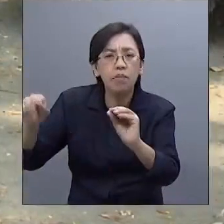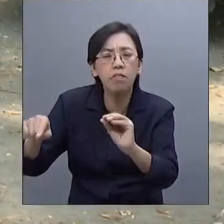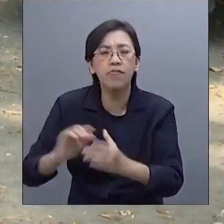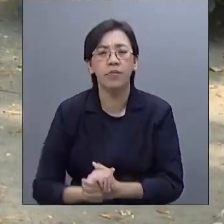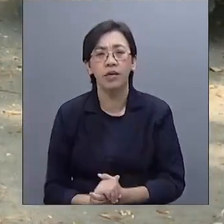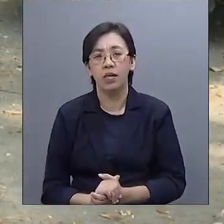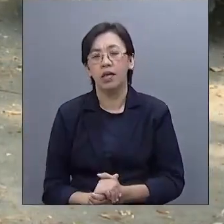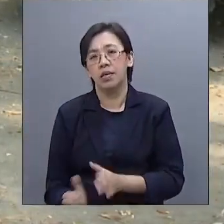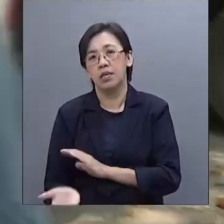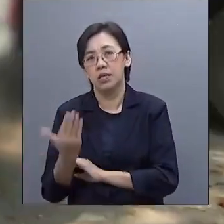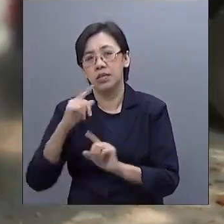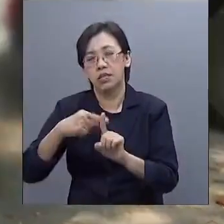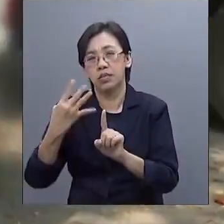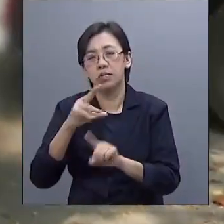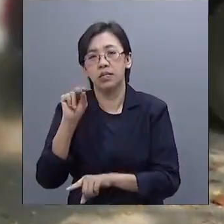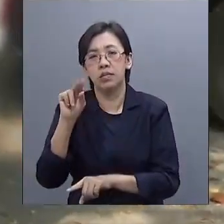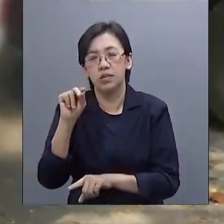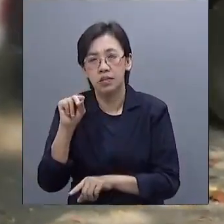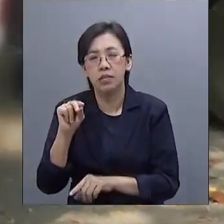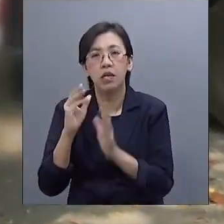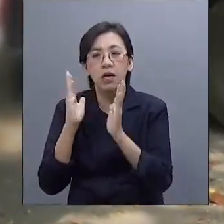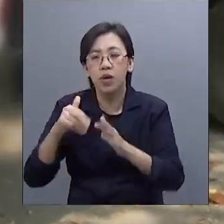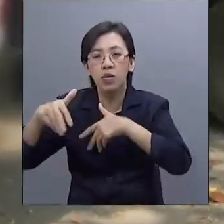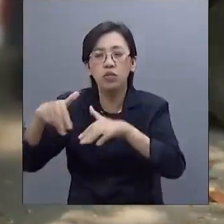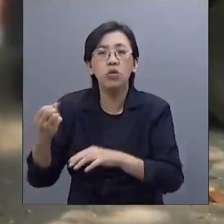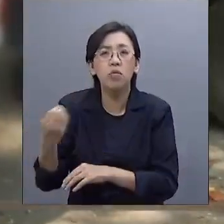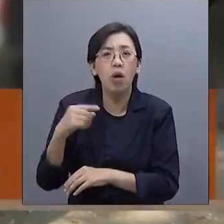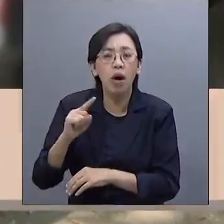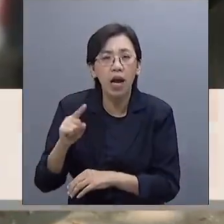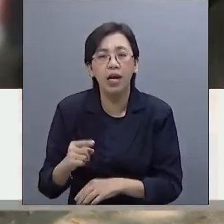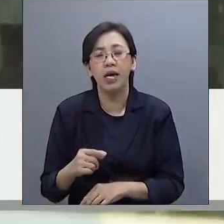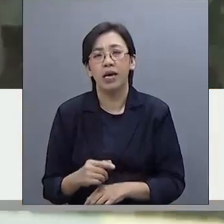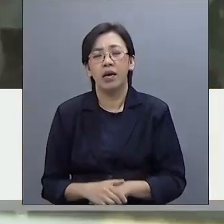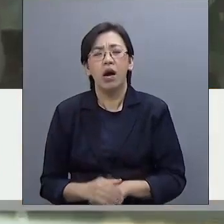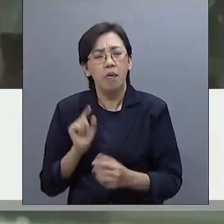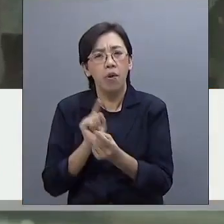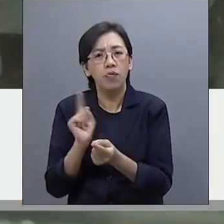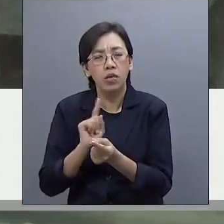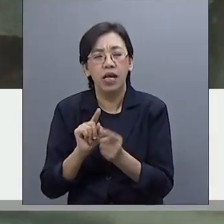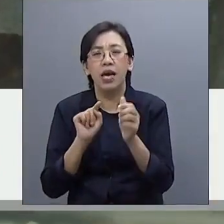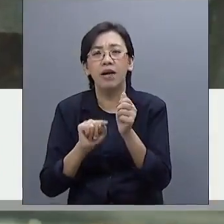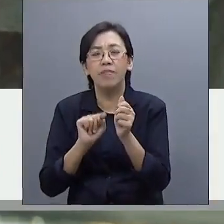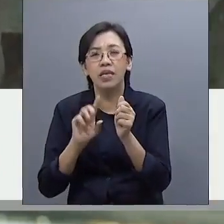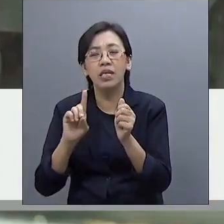ของวันที่30เมษายนได้รับแจ้งจากชาวบ้านว่าพบตัวอยู่ที่อำเภอดอยสะเก็ด